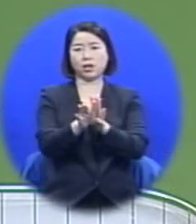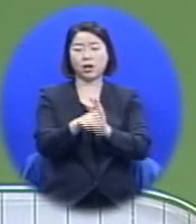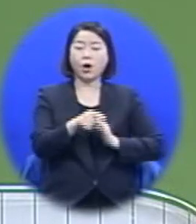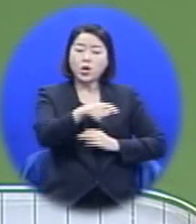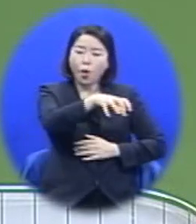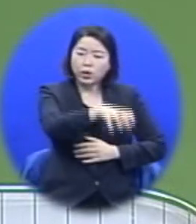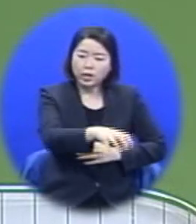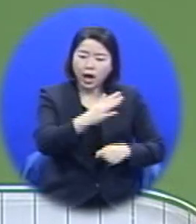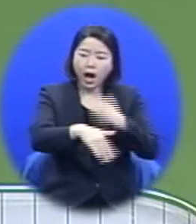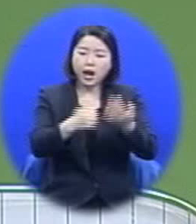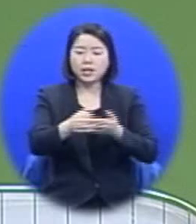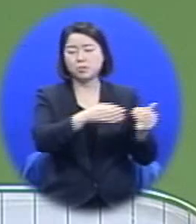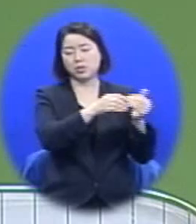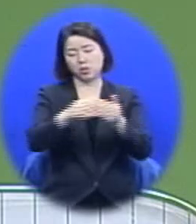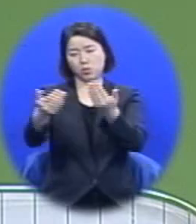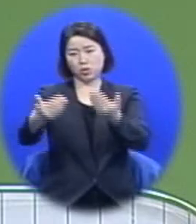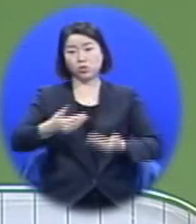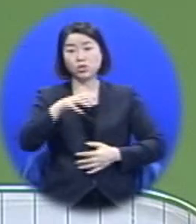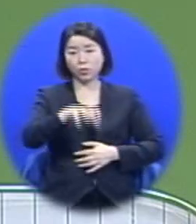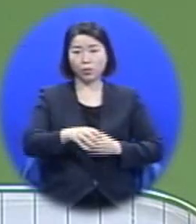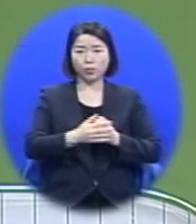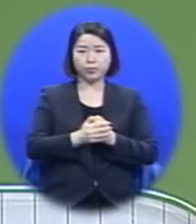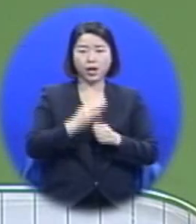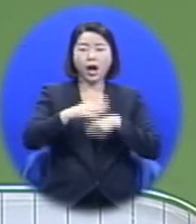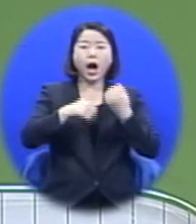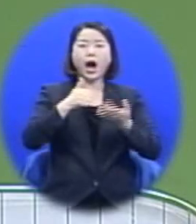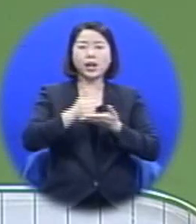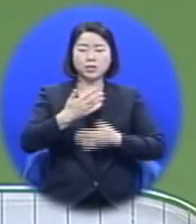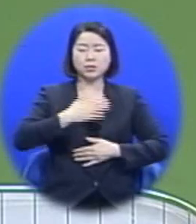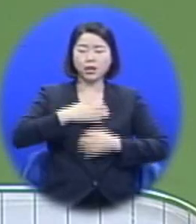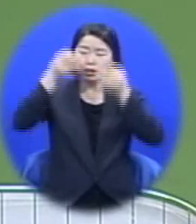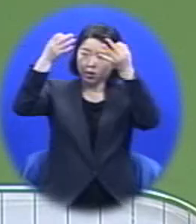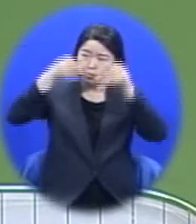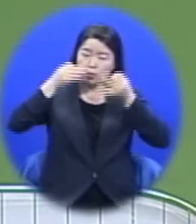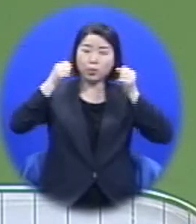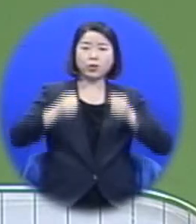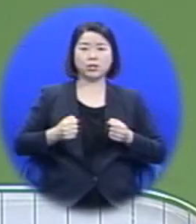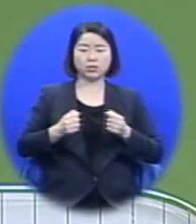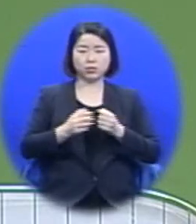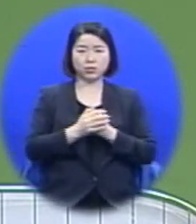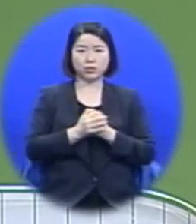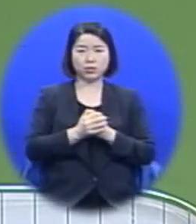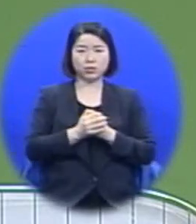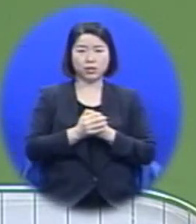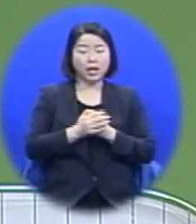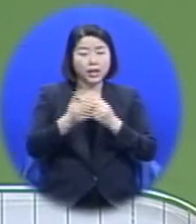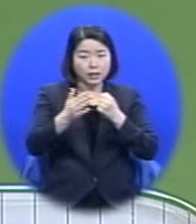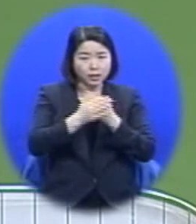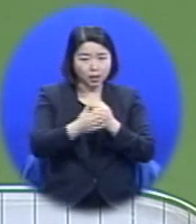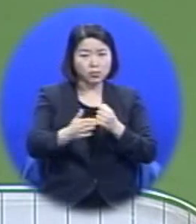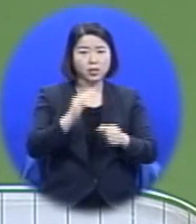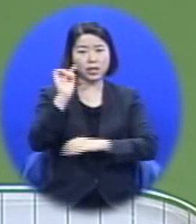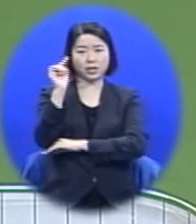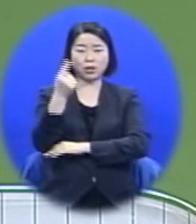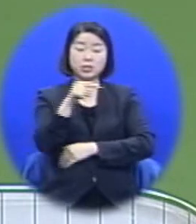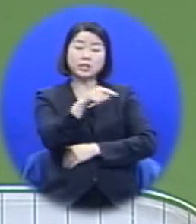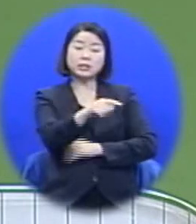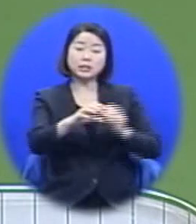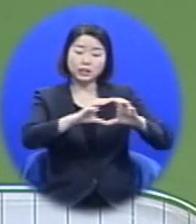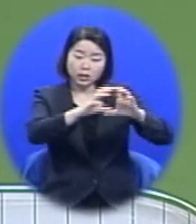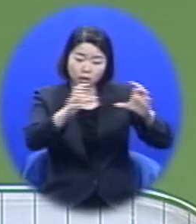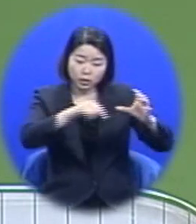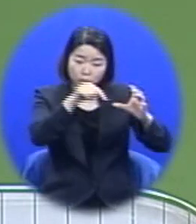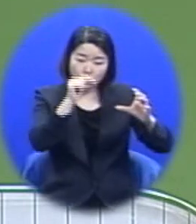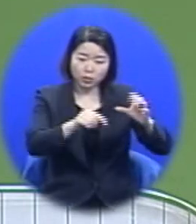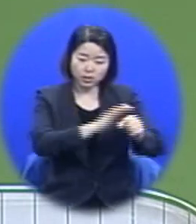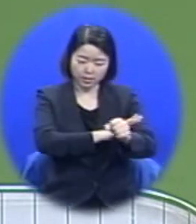나를 인도하신 것이구요 하나님 하나님이 나를 보고 계시는 구나 그래서 다윗은 그 동굴에서 잘